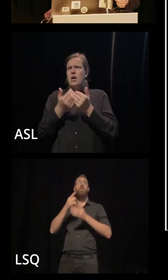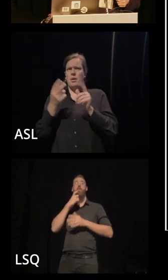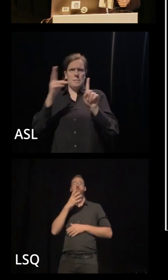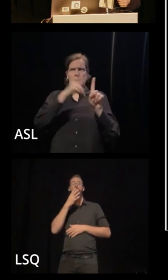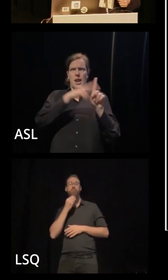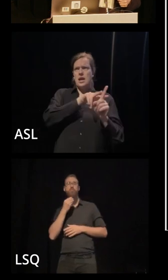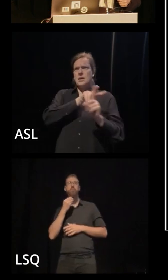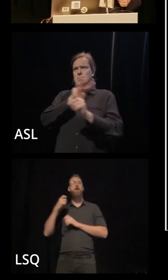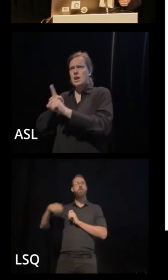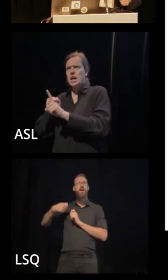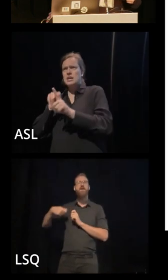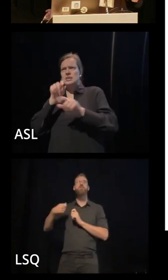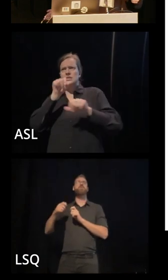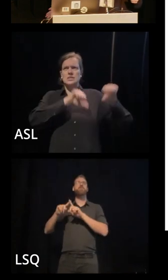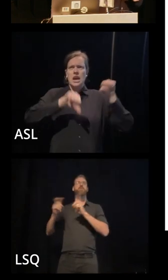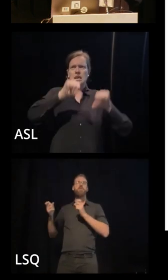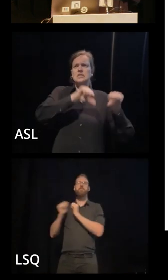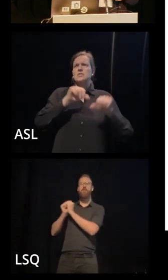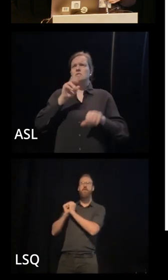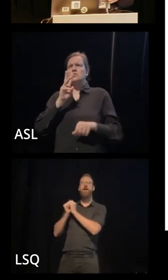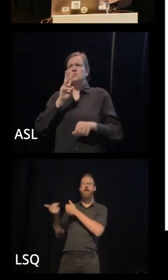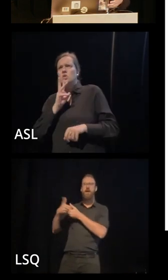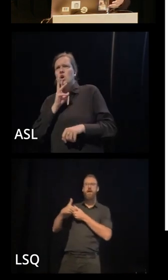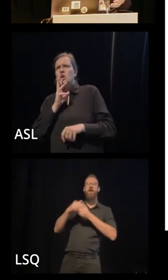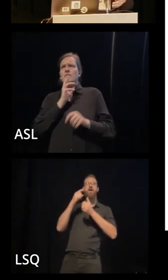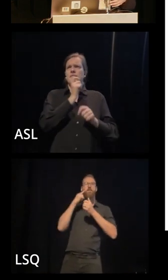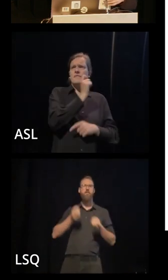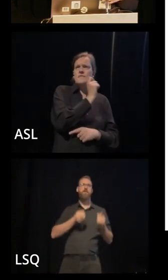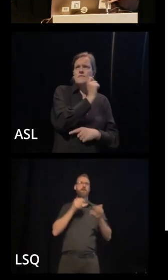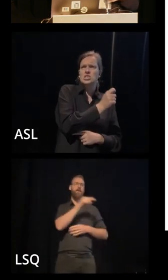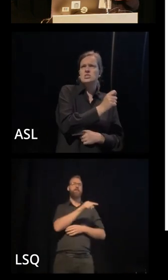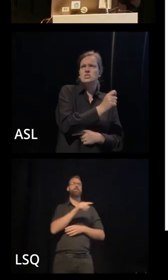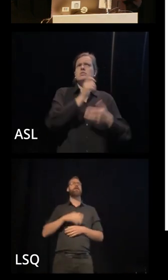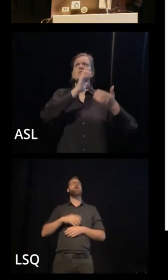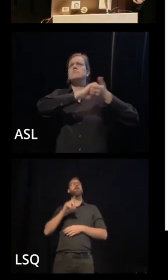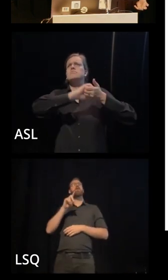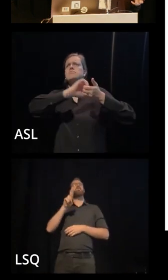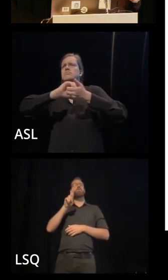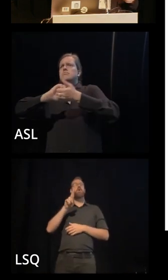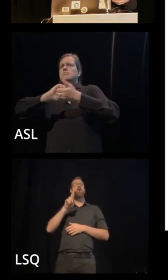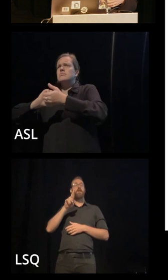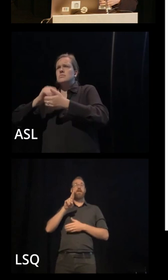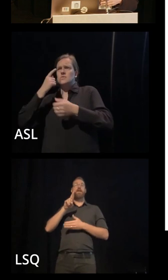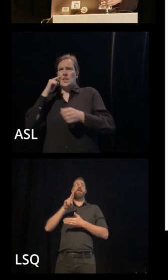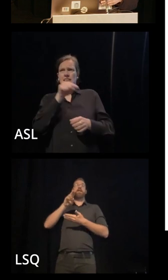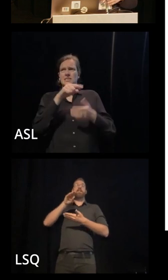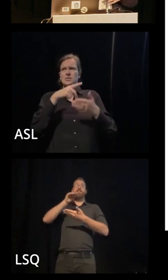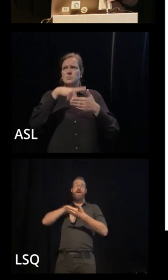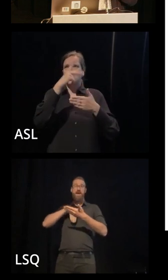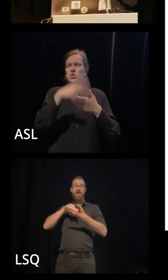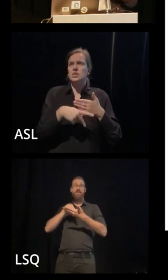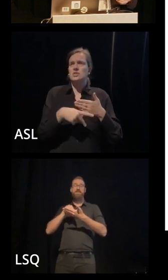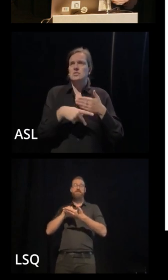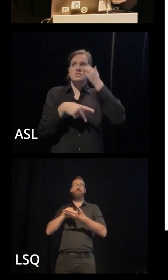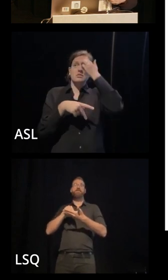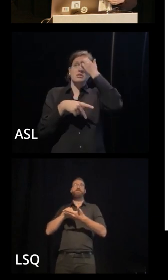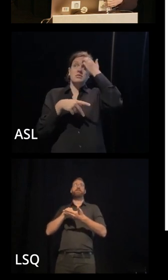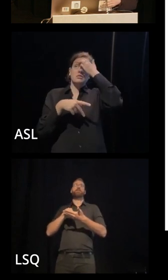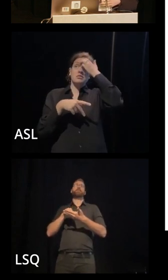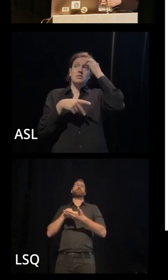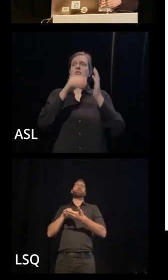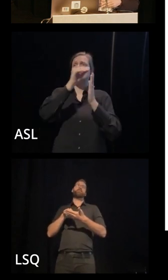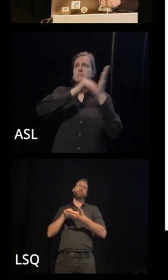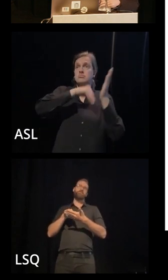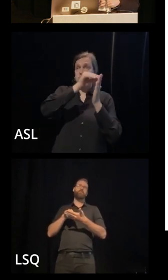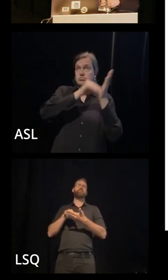l'industrie maritime et portuaire. Donc, en gros, le doctorat, la partie thèse, je vous dirais qu'il se rapproche quand